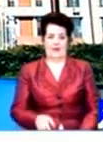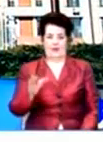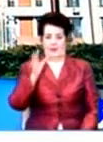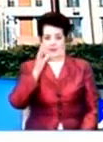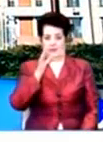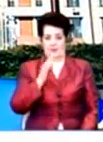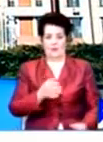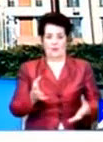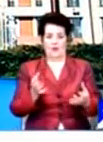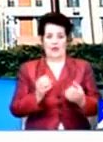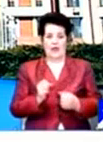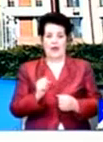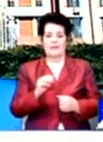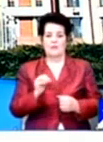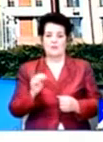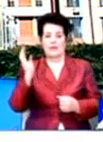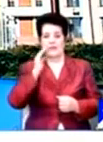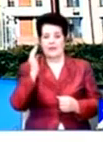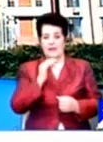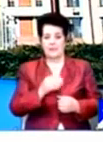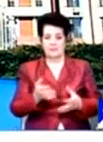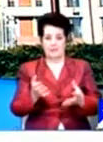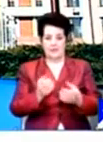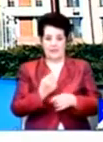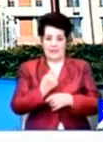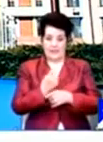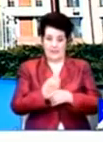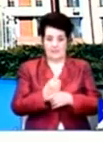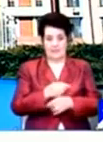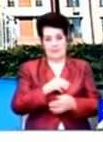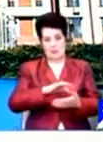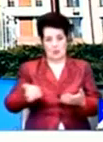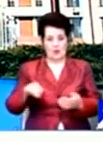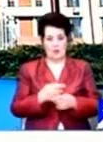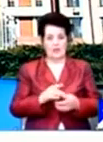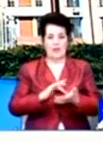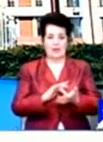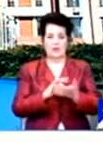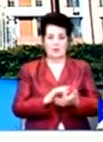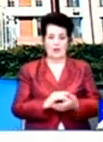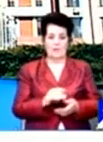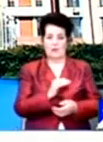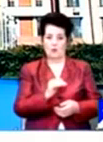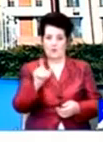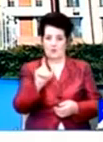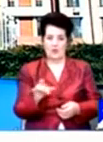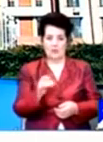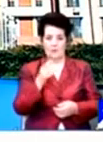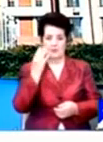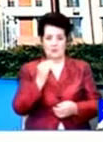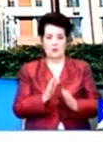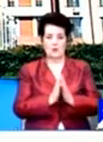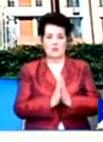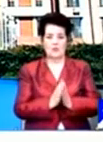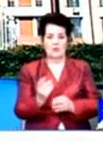Chișinăul ia atitudine și cere Tiraspolului să scoată interdicția de călătorie pentru oficialii Republicii Moldova. Solicitarea a fost